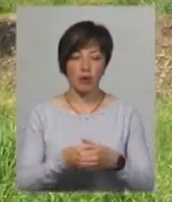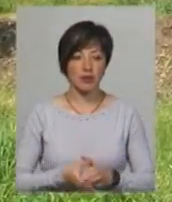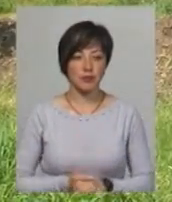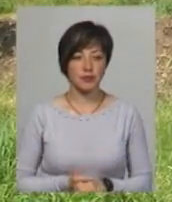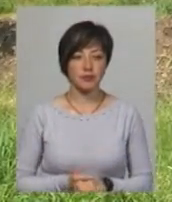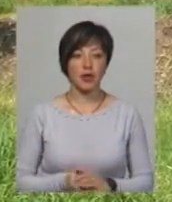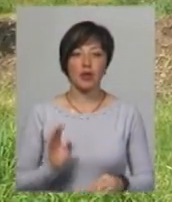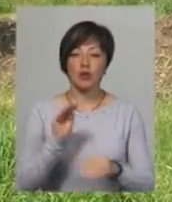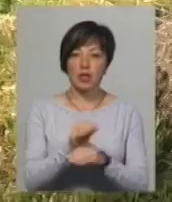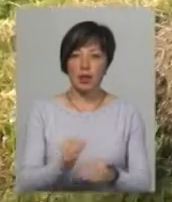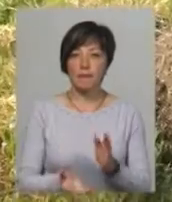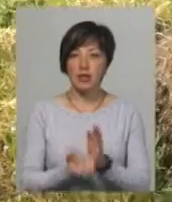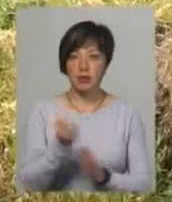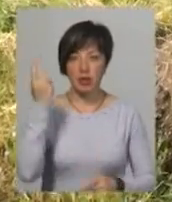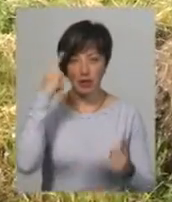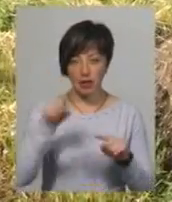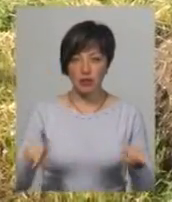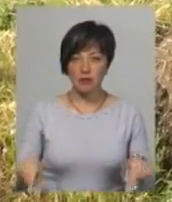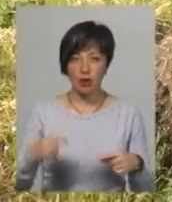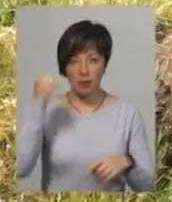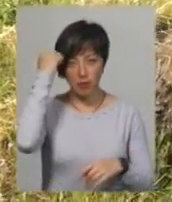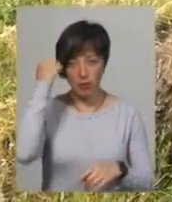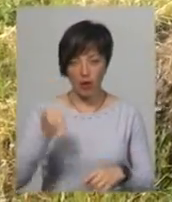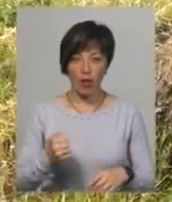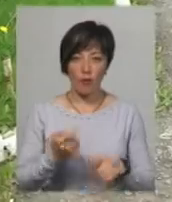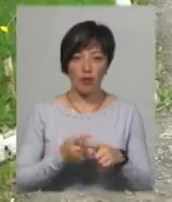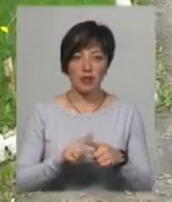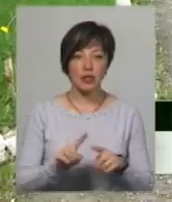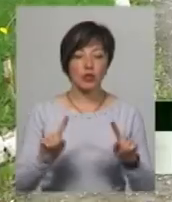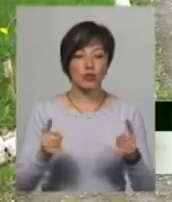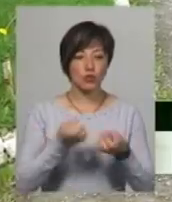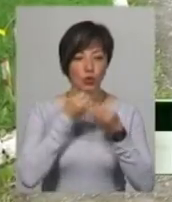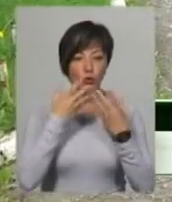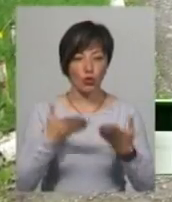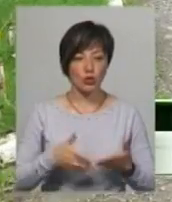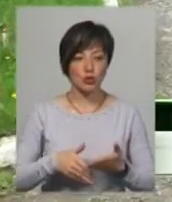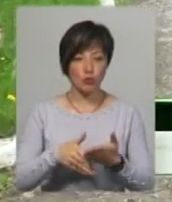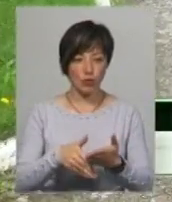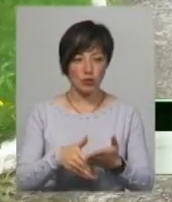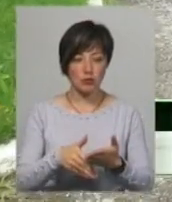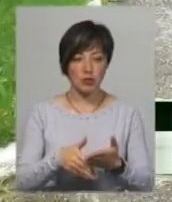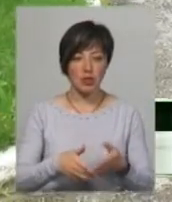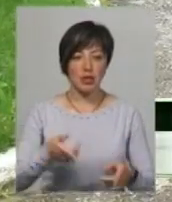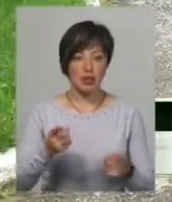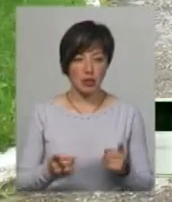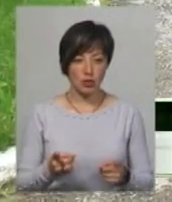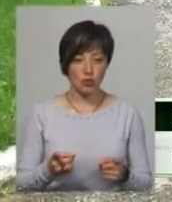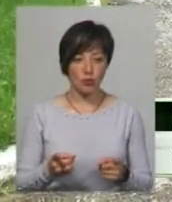Сідлецький. Додає, підтримує ідею створення меморіалу пам'яті. Це дуже хороший спосіб, дійсно,